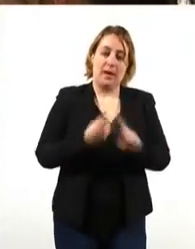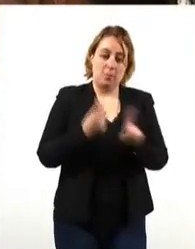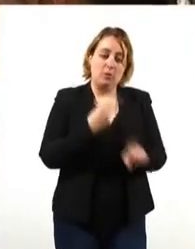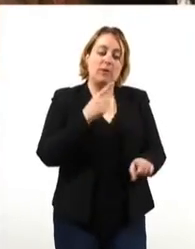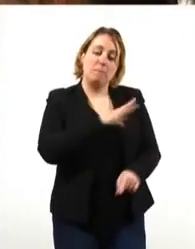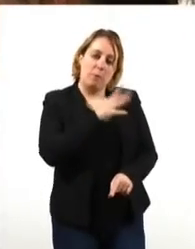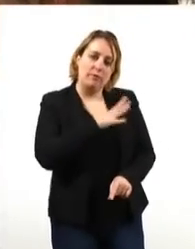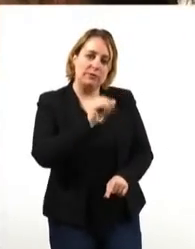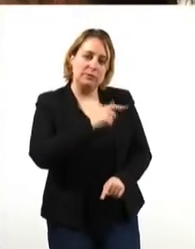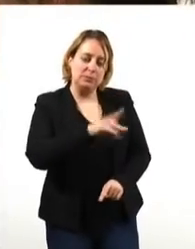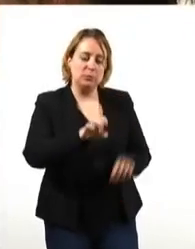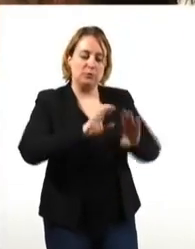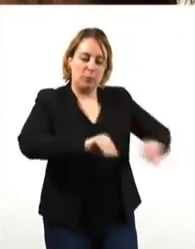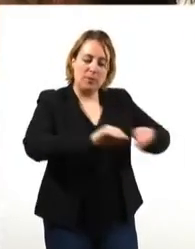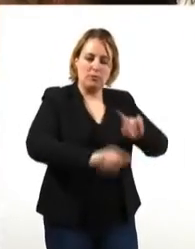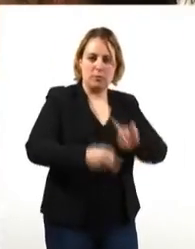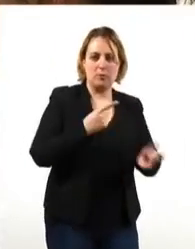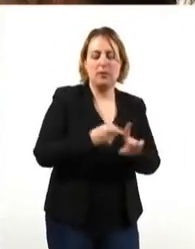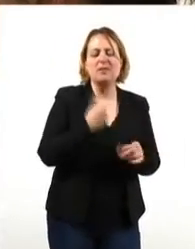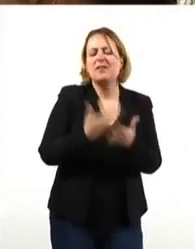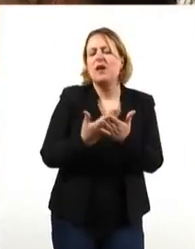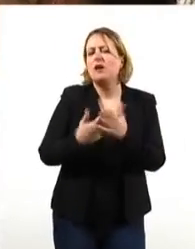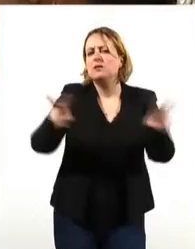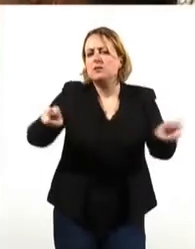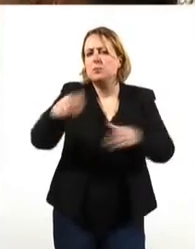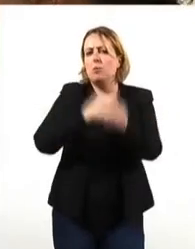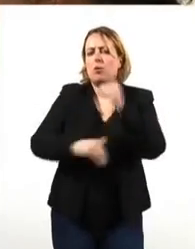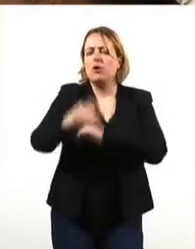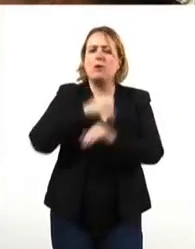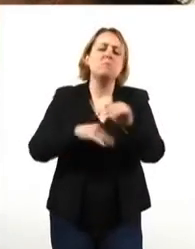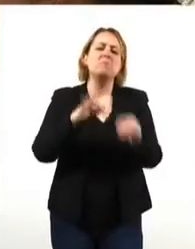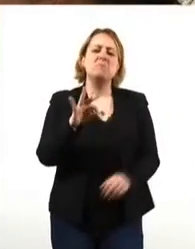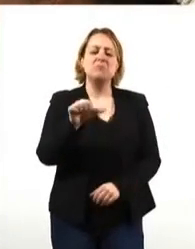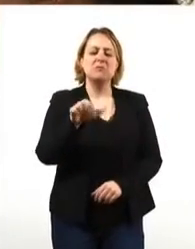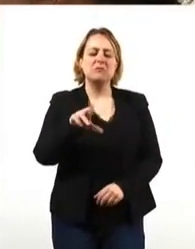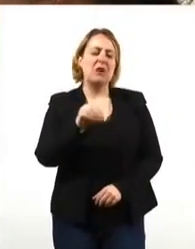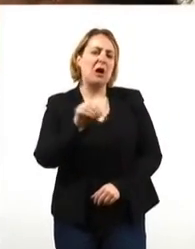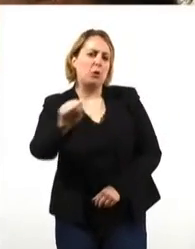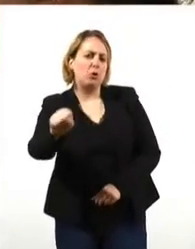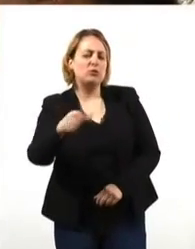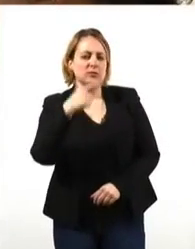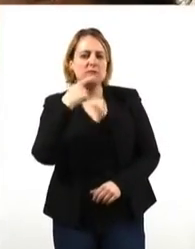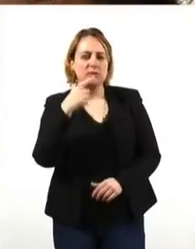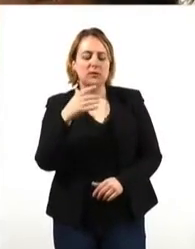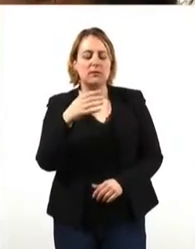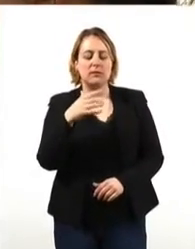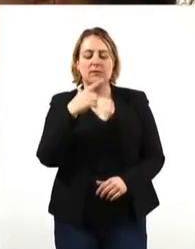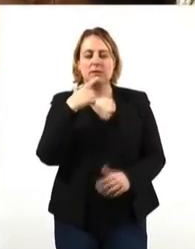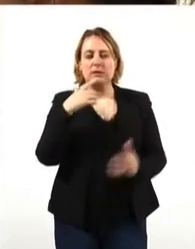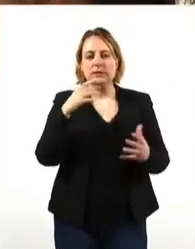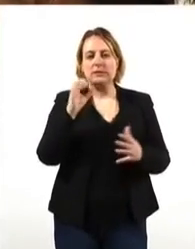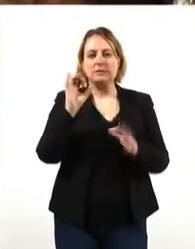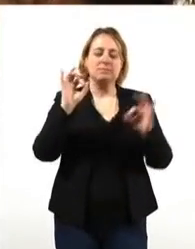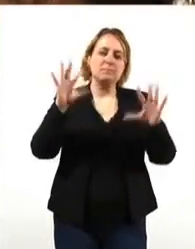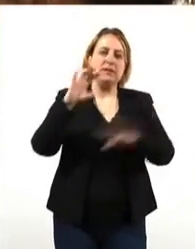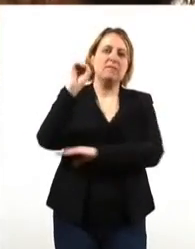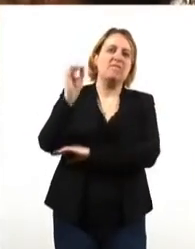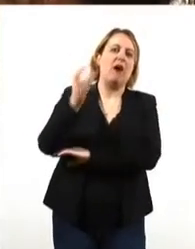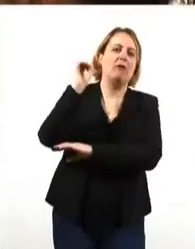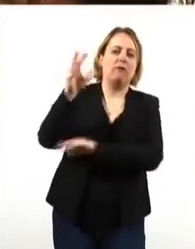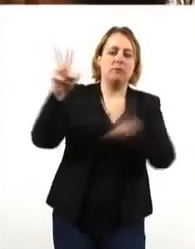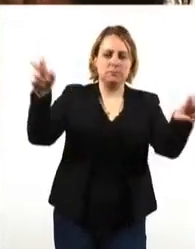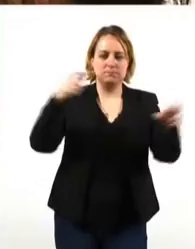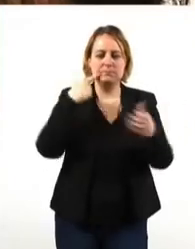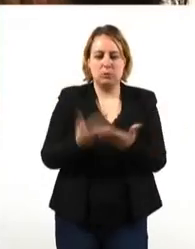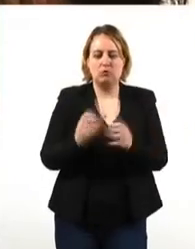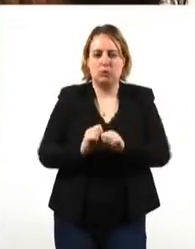formation. Alors, c'est un programme qui s'appelle Pharos, c'est gros. Enfin, c'est le programme phare qui est totalement généralisé